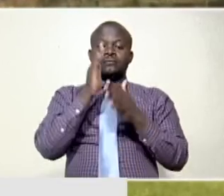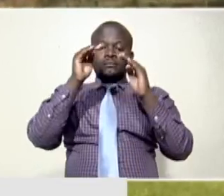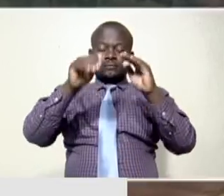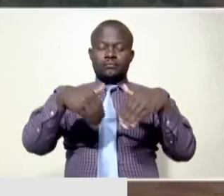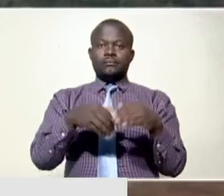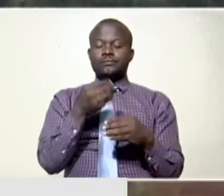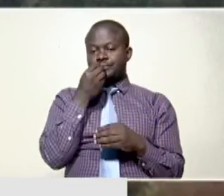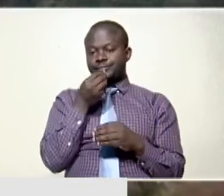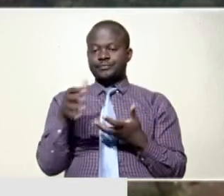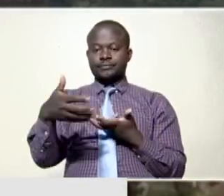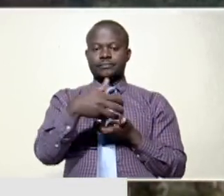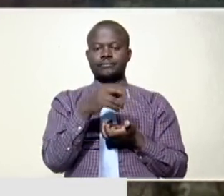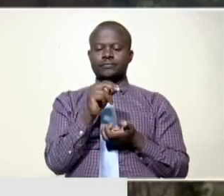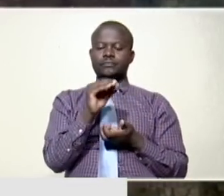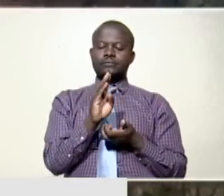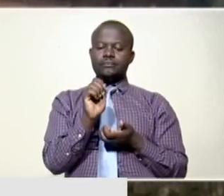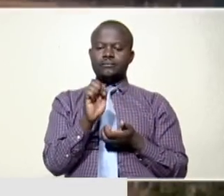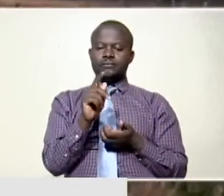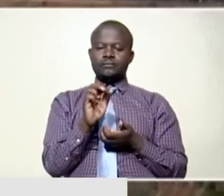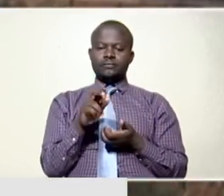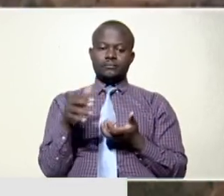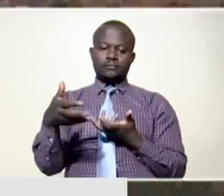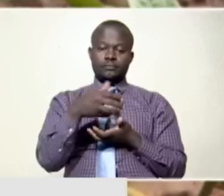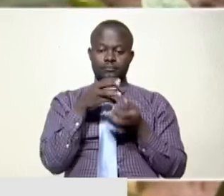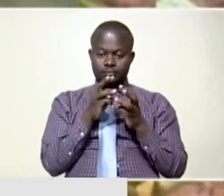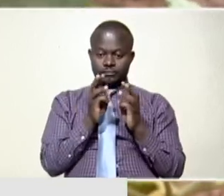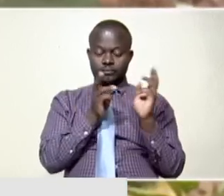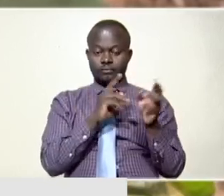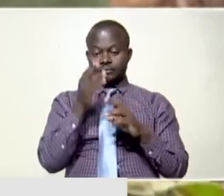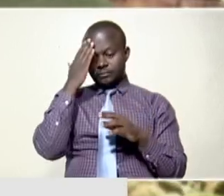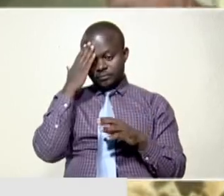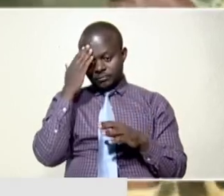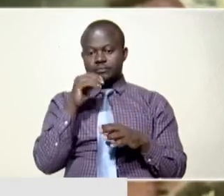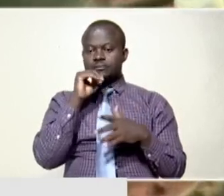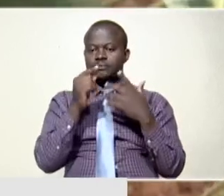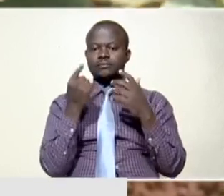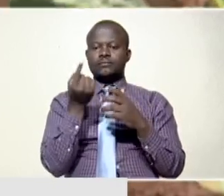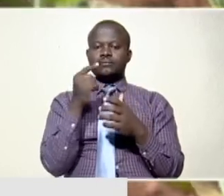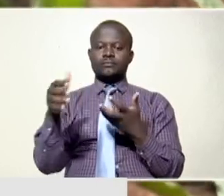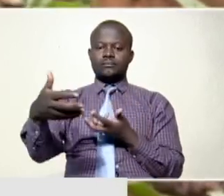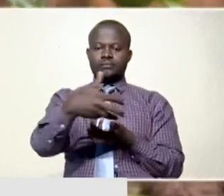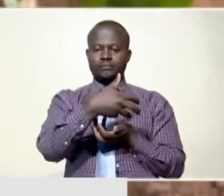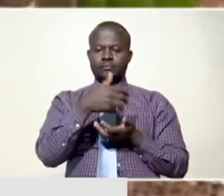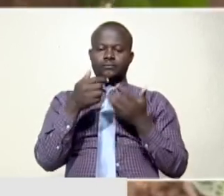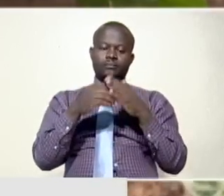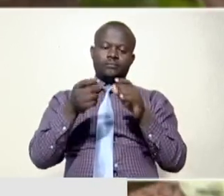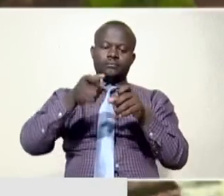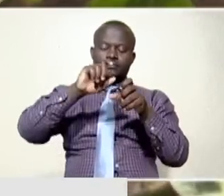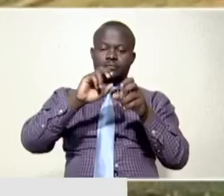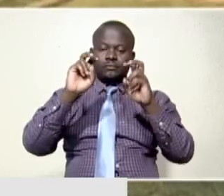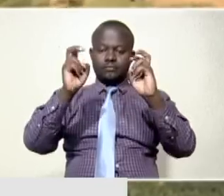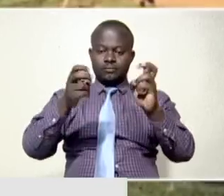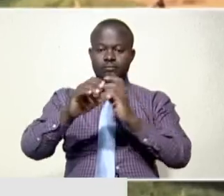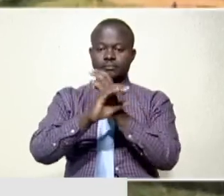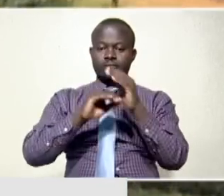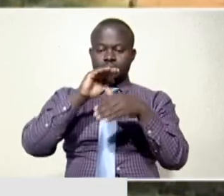ibyo yejeje nyabitekerezwa kugira ubutaka burumbuka cyane ku buryo ubundi abahazi bavuga ko nta kintu na kimwe gitahera ibi byiyongeraho ko utugari tw'uyu